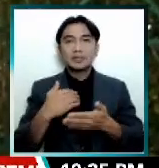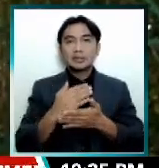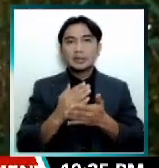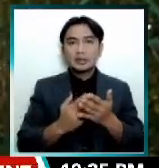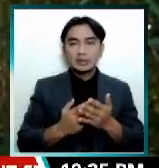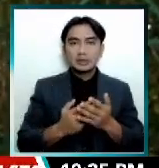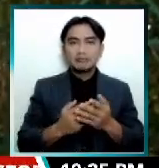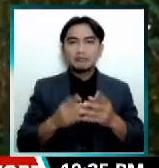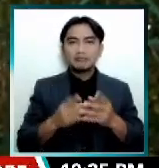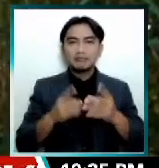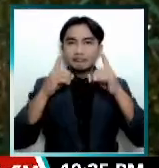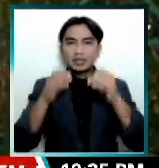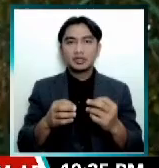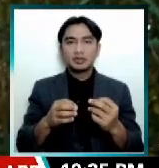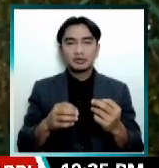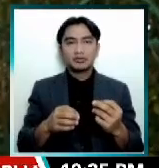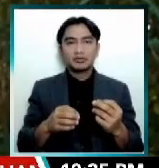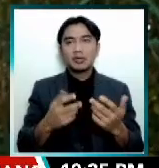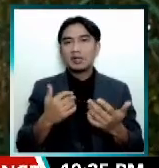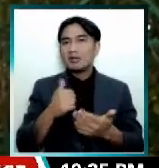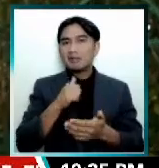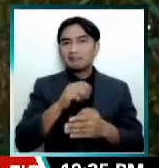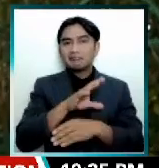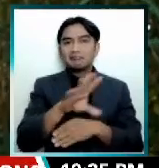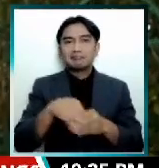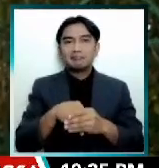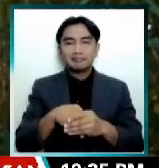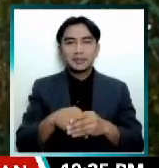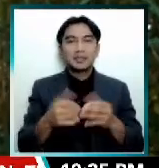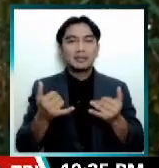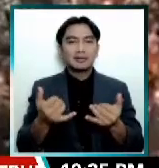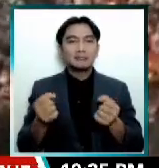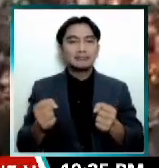na sumali sa Sinulog Run Parade ngayong Linggo.